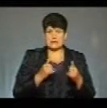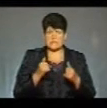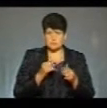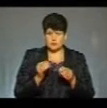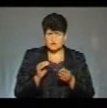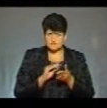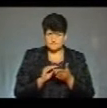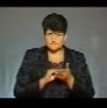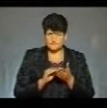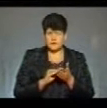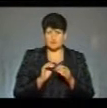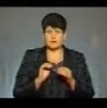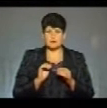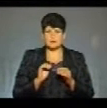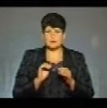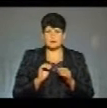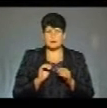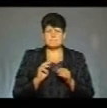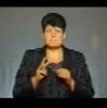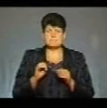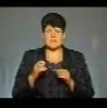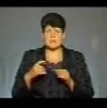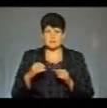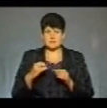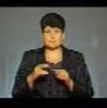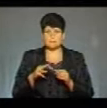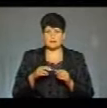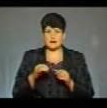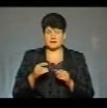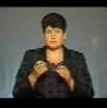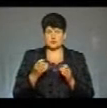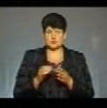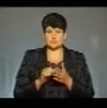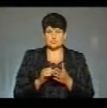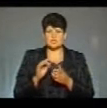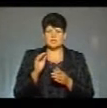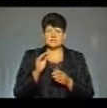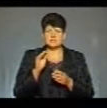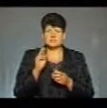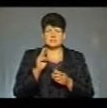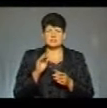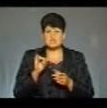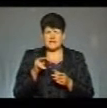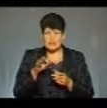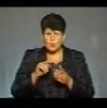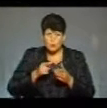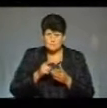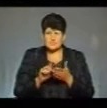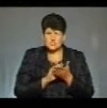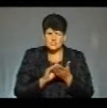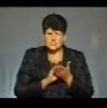є фізичним, тобто механічним. Механічним то просто береш там чи шило тоненьке якесь чистиш, чи є такі